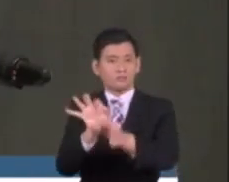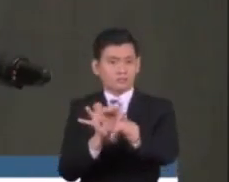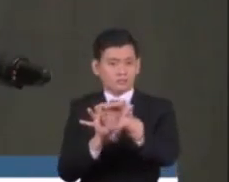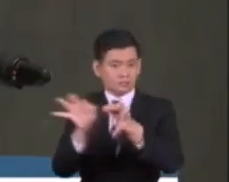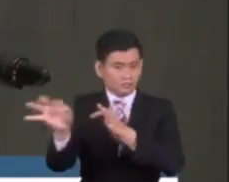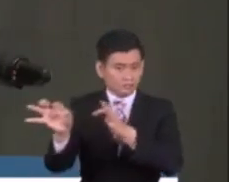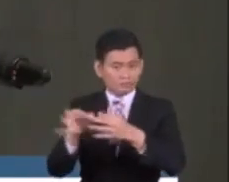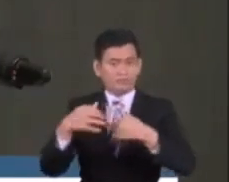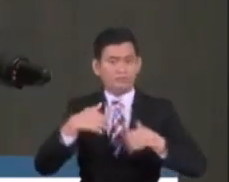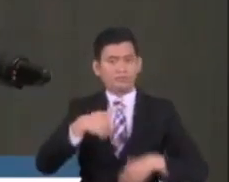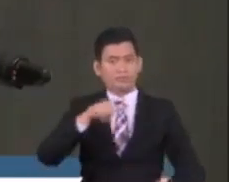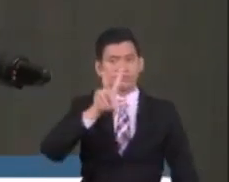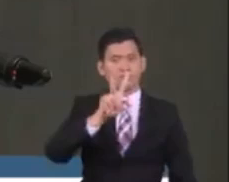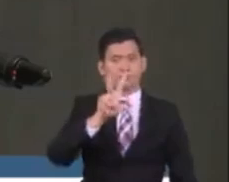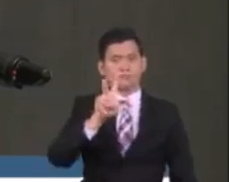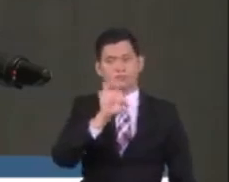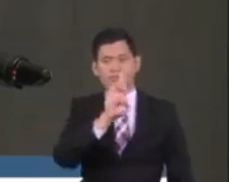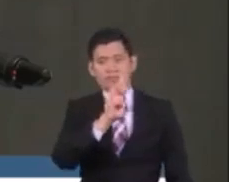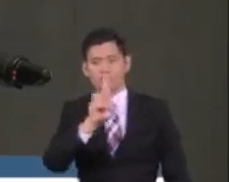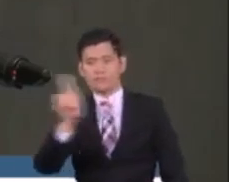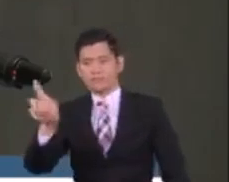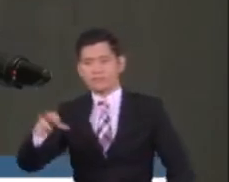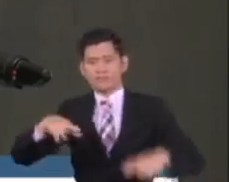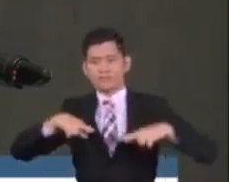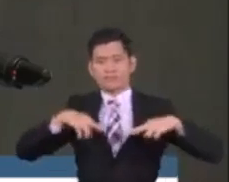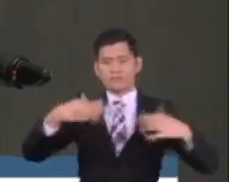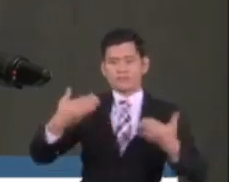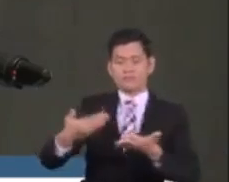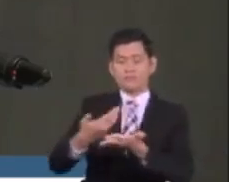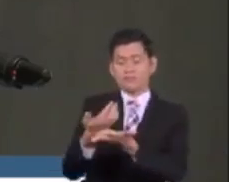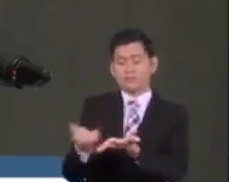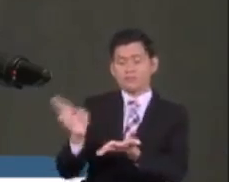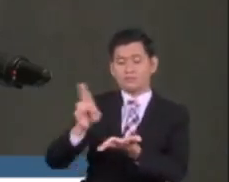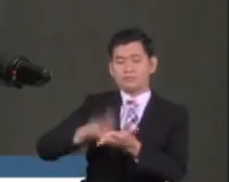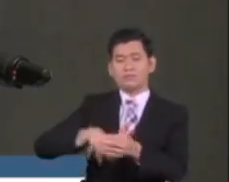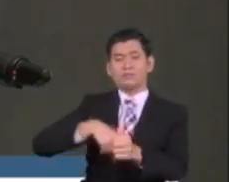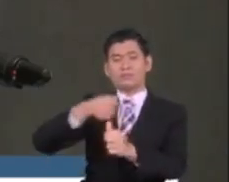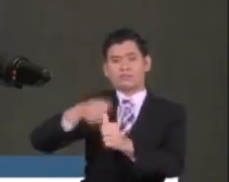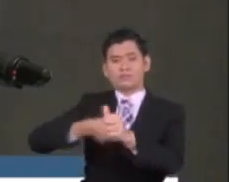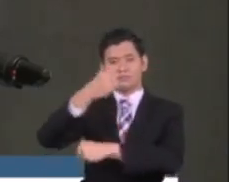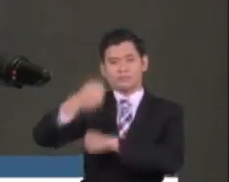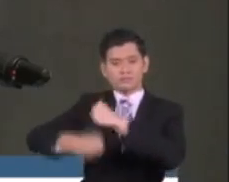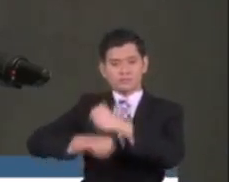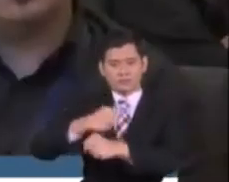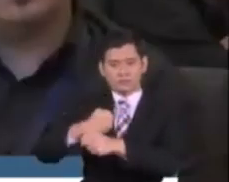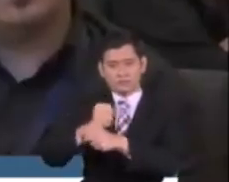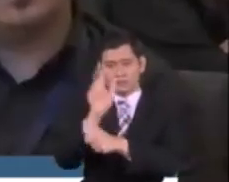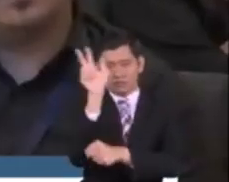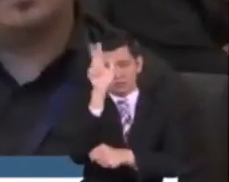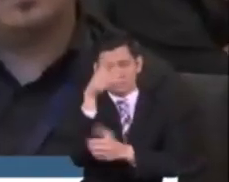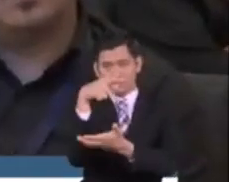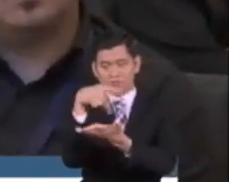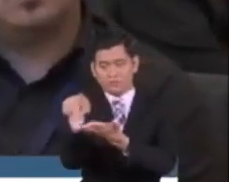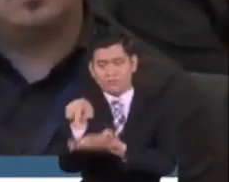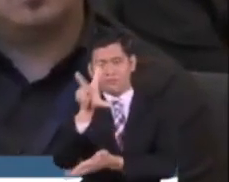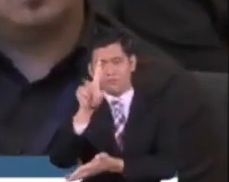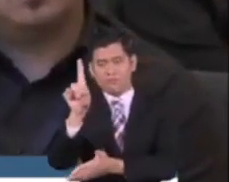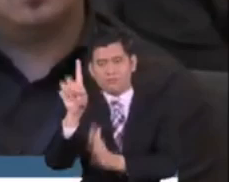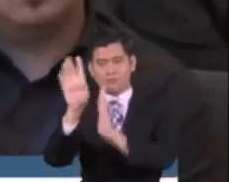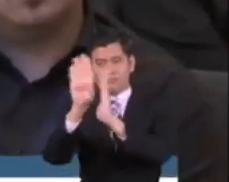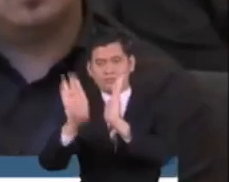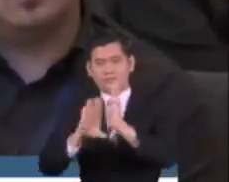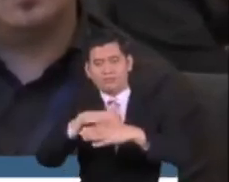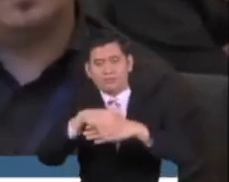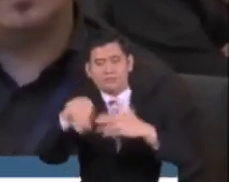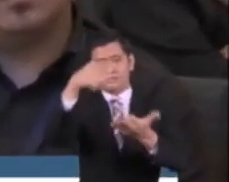dianggarkan 32,000 pesara baru direkodkan setiap tahun dan kerajaan membelanjakan RM31 bilion